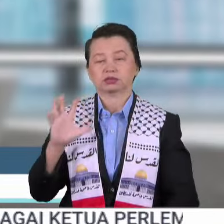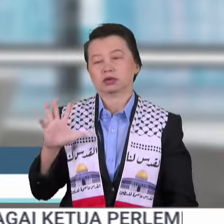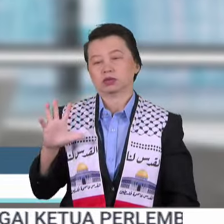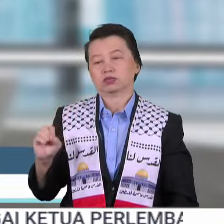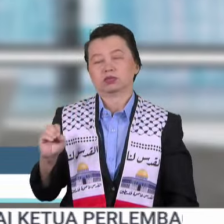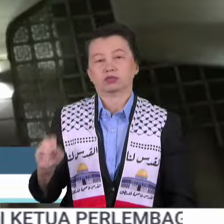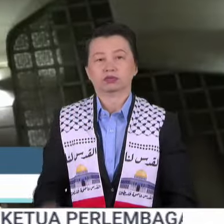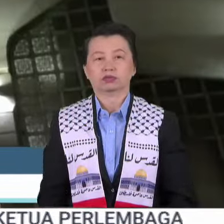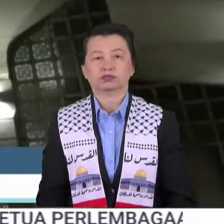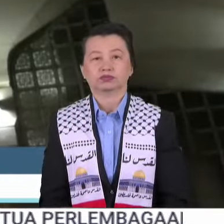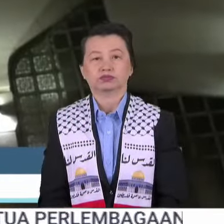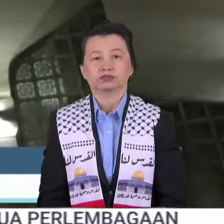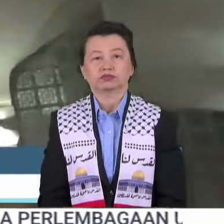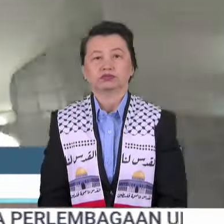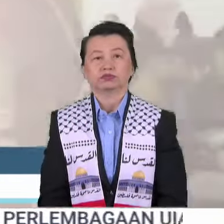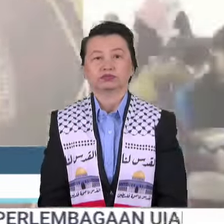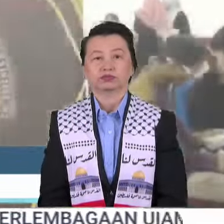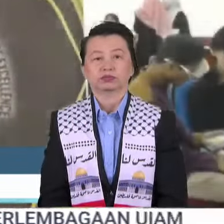ke-50.